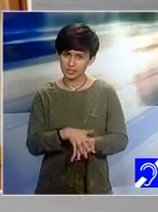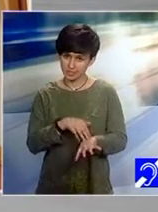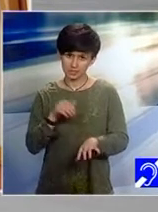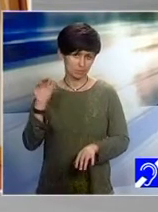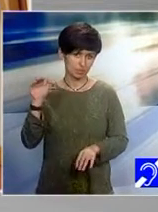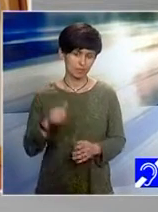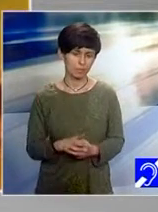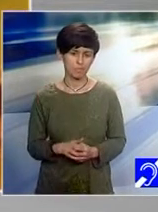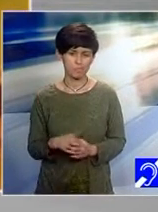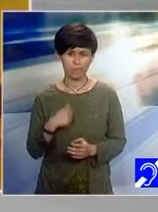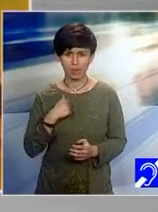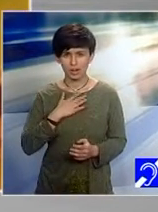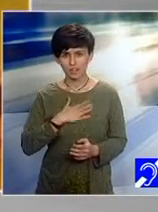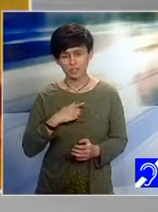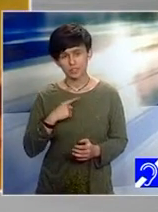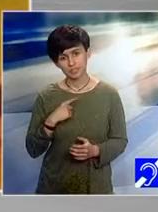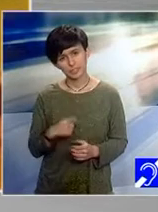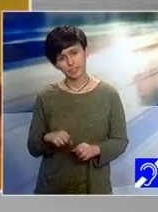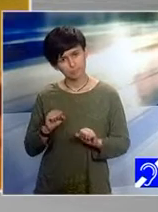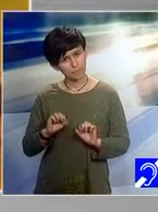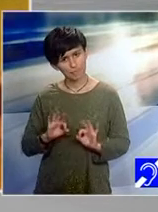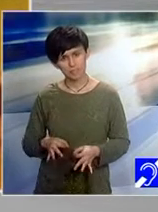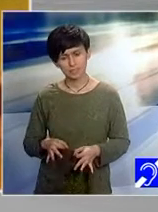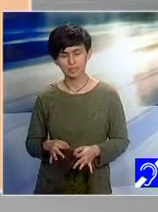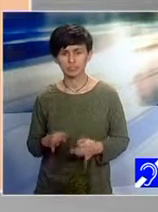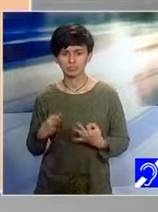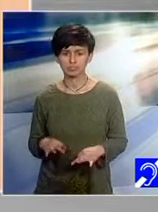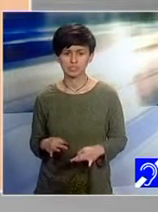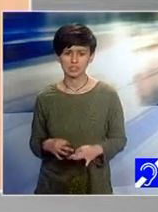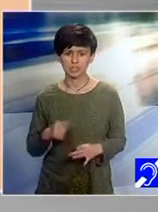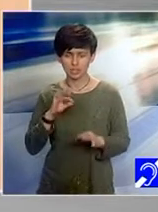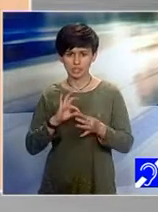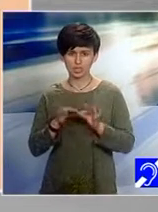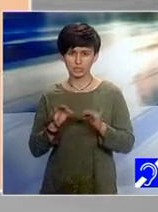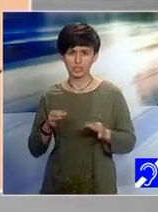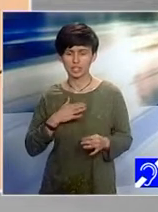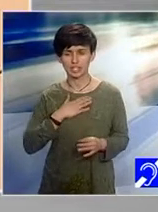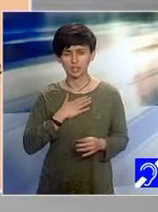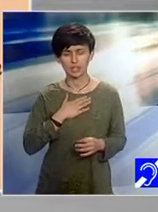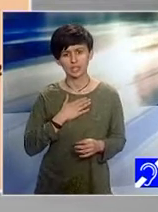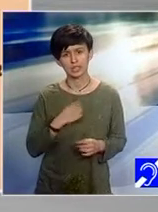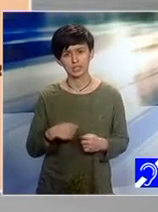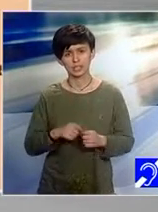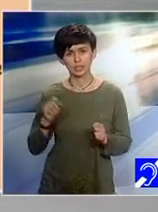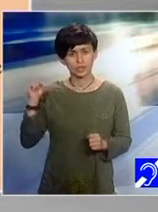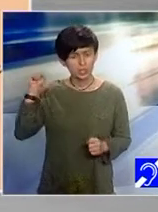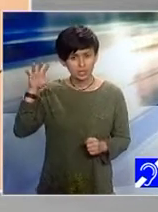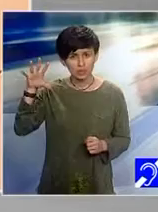fie convinși de cuvintele mele, că toată lumina vine de la El cu E